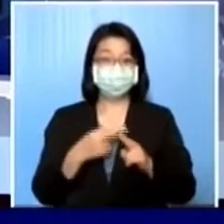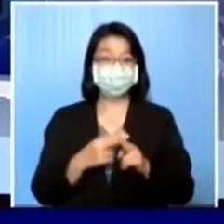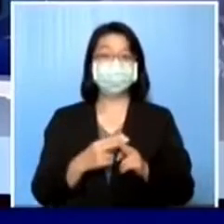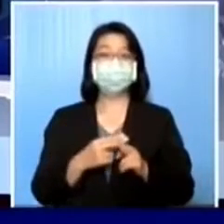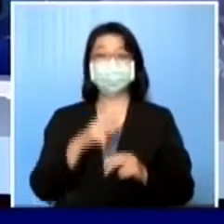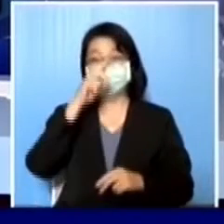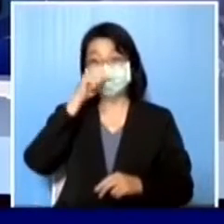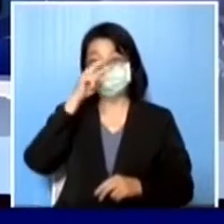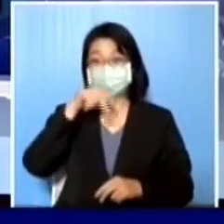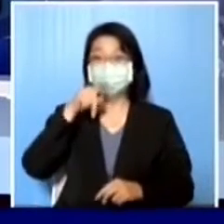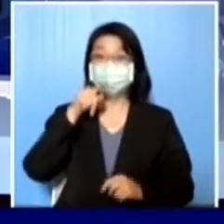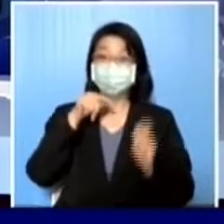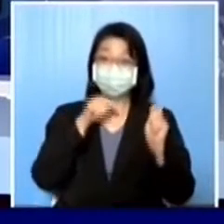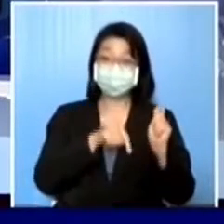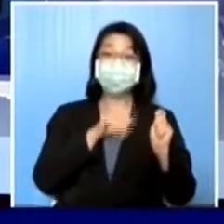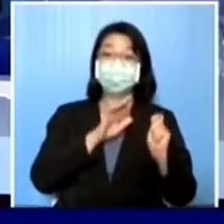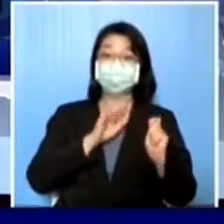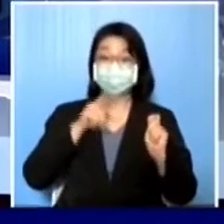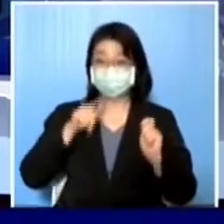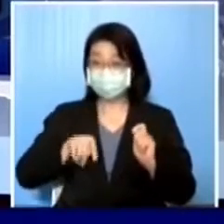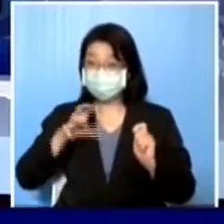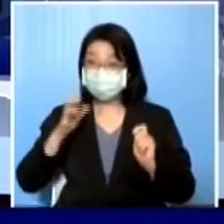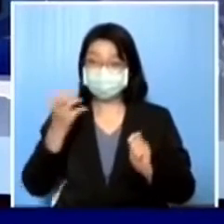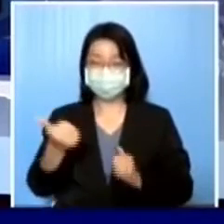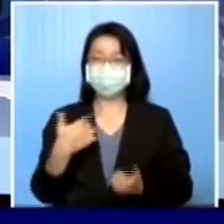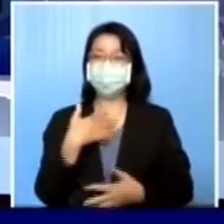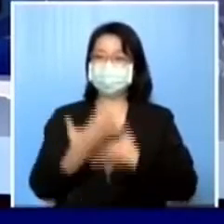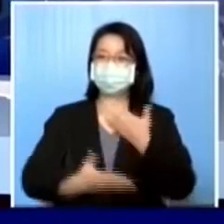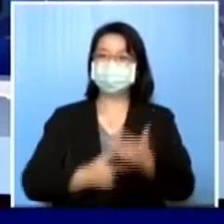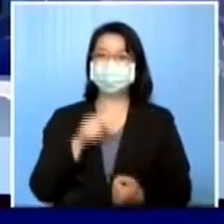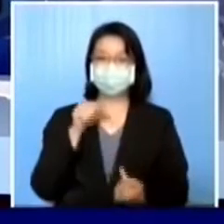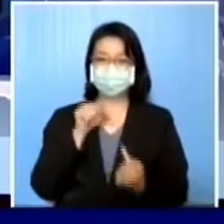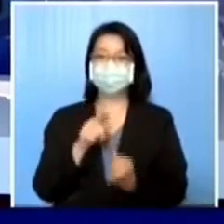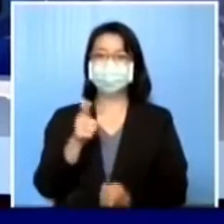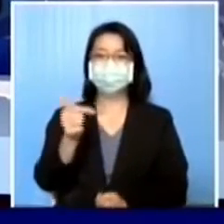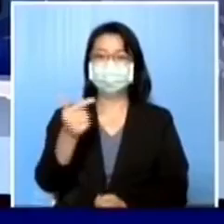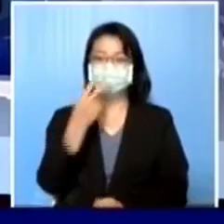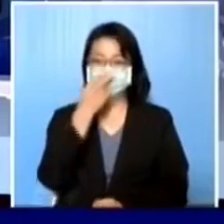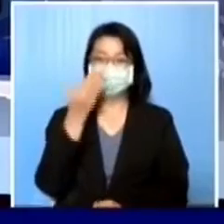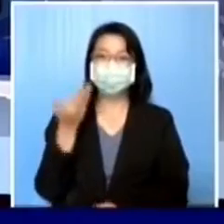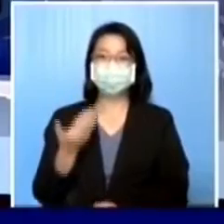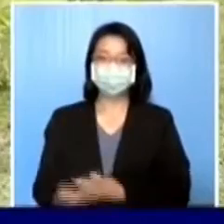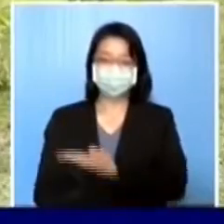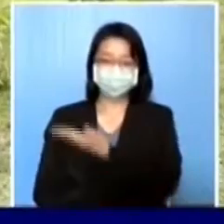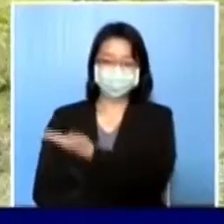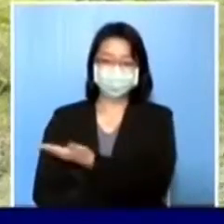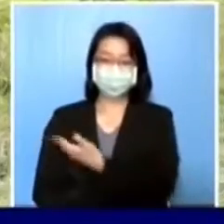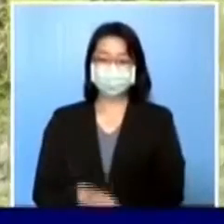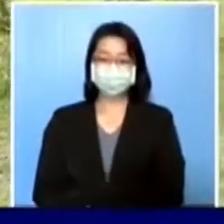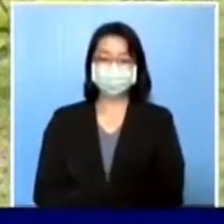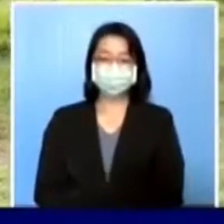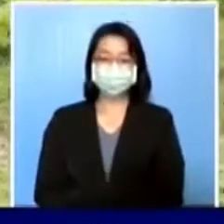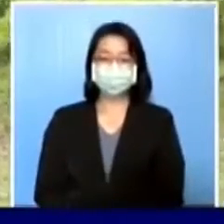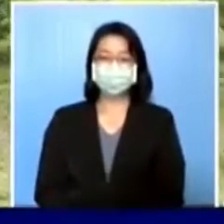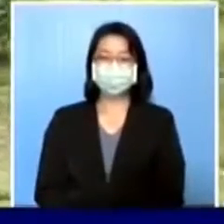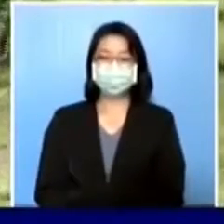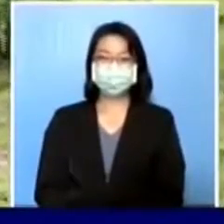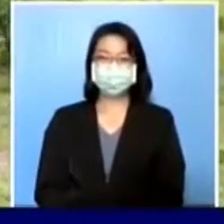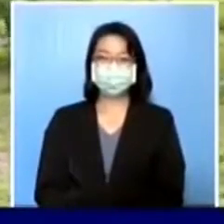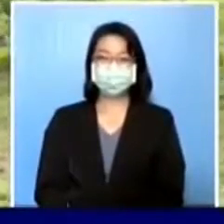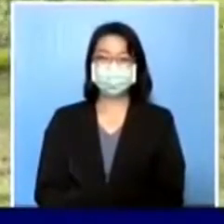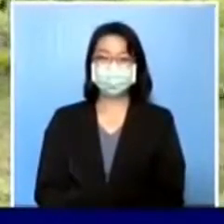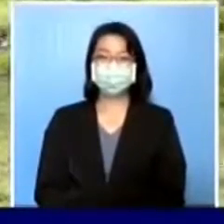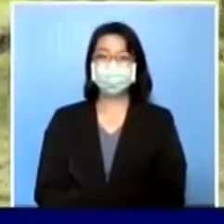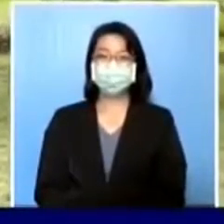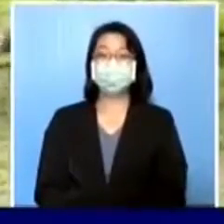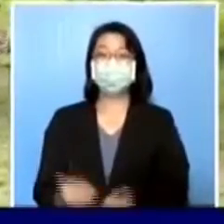ของอำเภอนครไทยจังหวัดพิษณุโลกที่เตรียมบุกตลาดอาเซียนรายละเอียดจะเป็นอย่างไรติดตามพร้อมกันเลยครับ ส่วนทุเรียนหมอนท